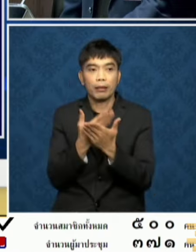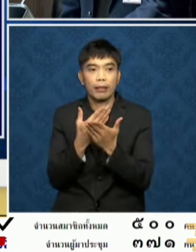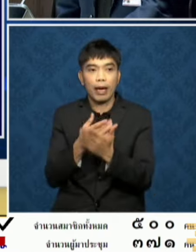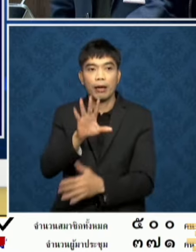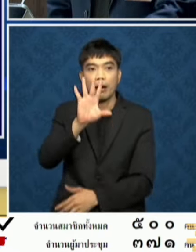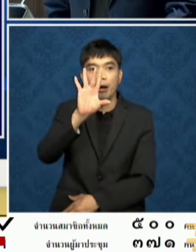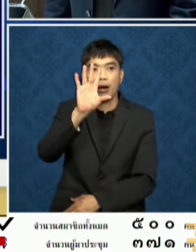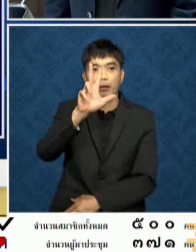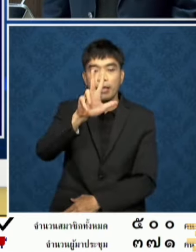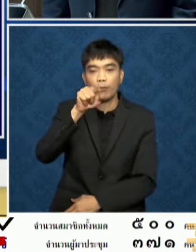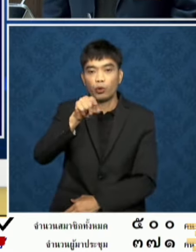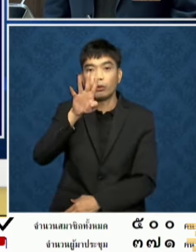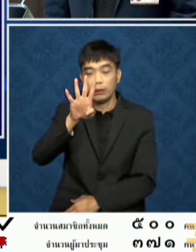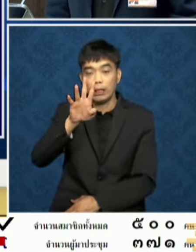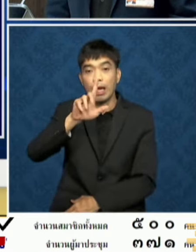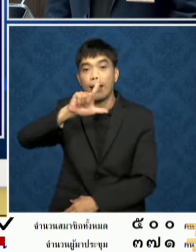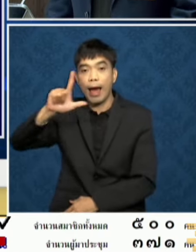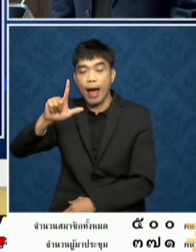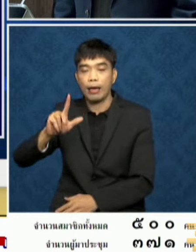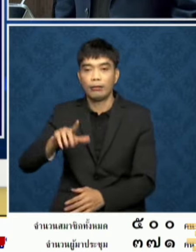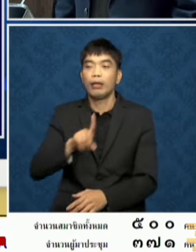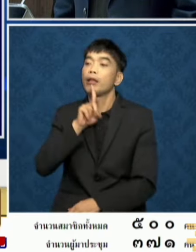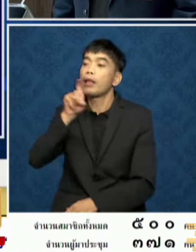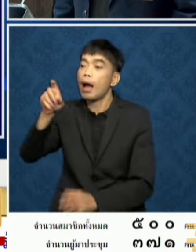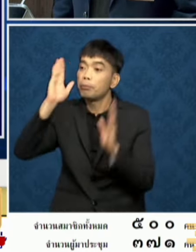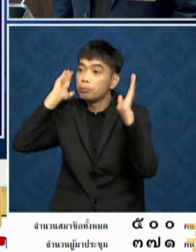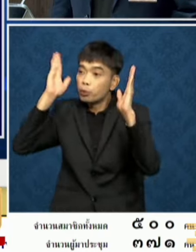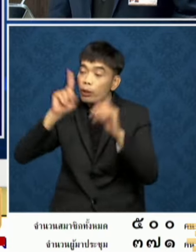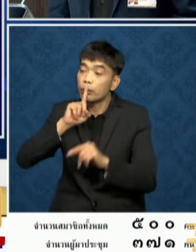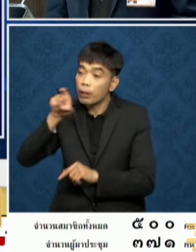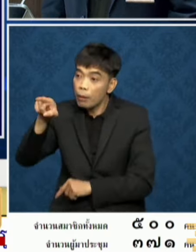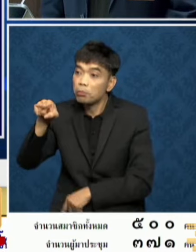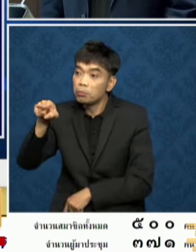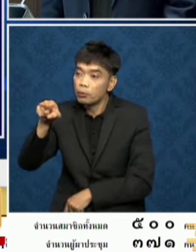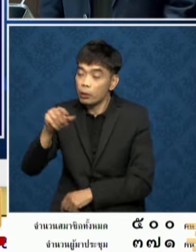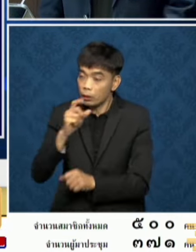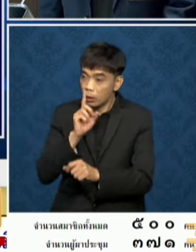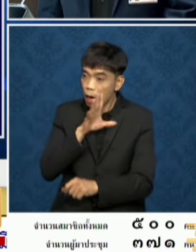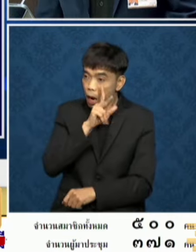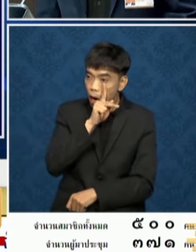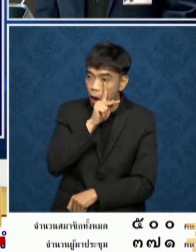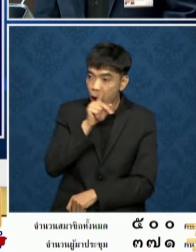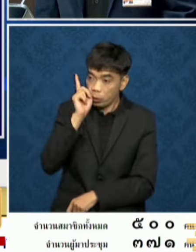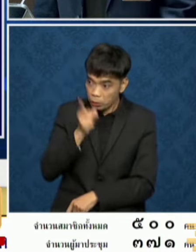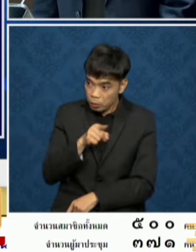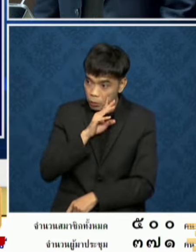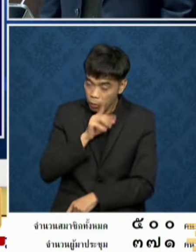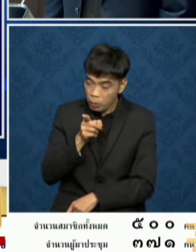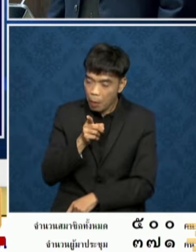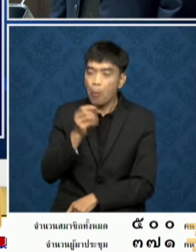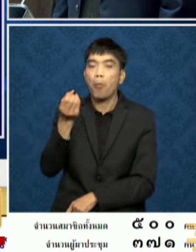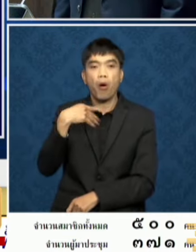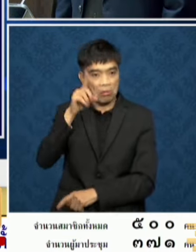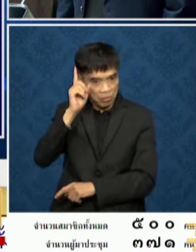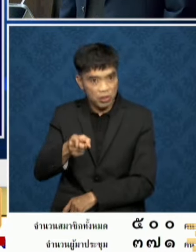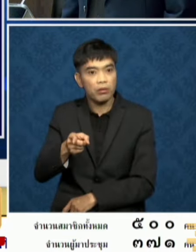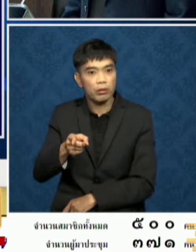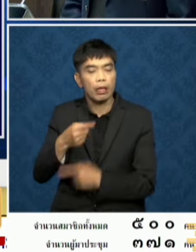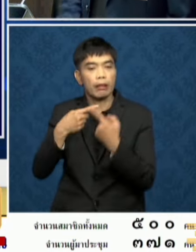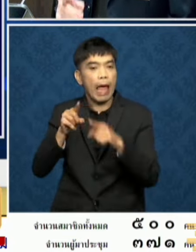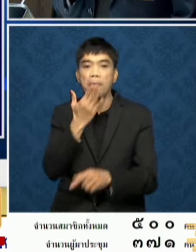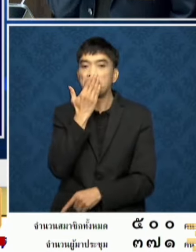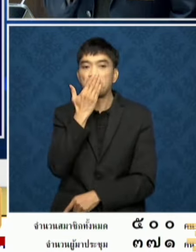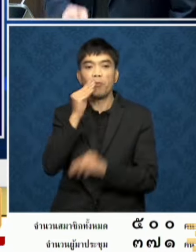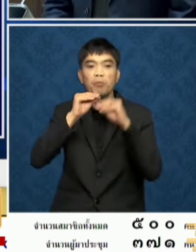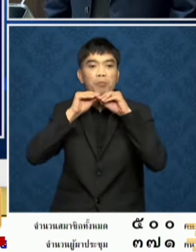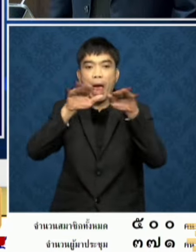าวเป็นข่าวจริงแต่ไม่ประสงค์เผยแพร่เพราะไม่เป็นผลดีต่อรัฐบาล และ